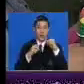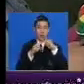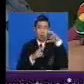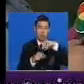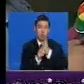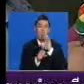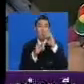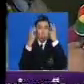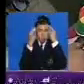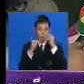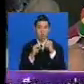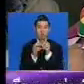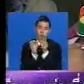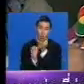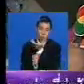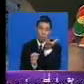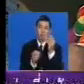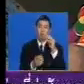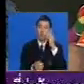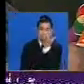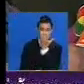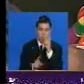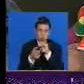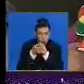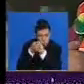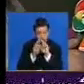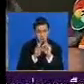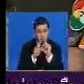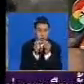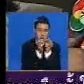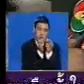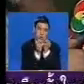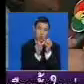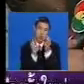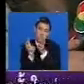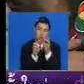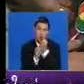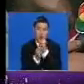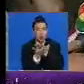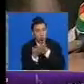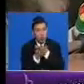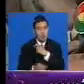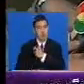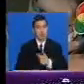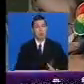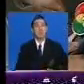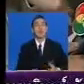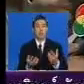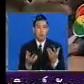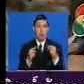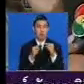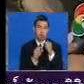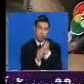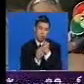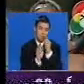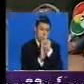ศน์แต่ละช่องชี้แจงประเด็นการขอพระราชทานอภัยโทษเนื่องจากขณะนี้มีความสับสนในเรื่องของการถวายฎีกาและกฎหมาย